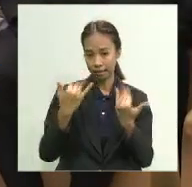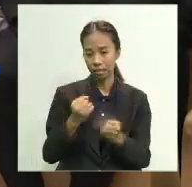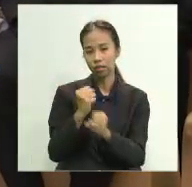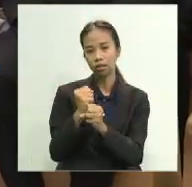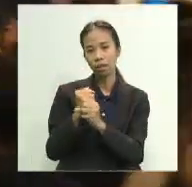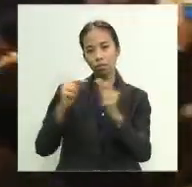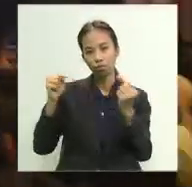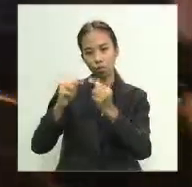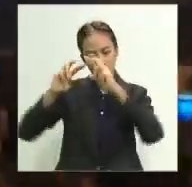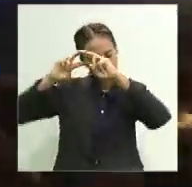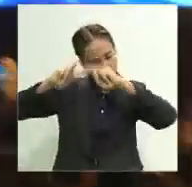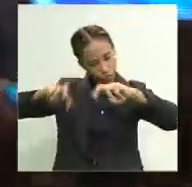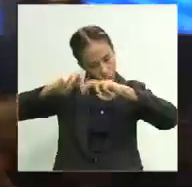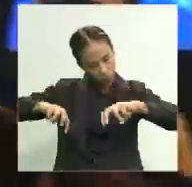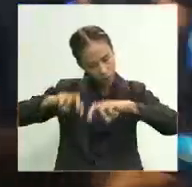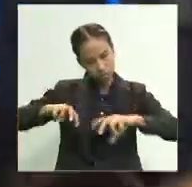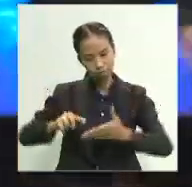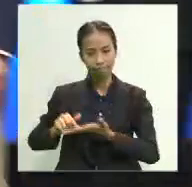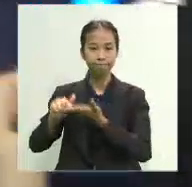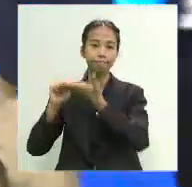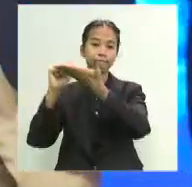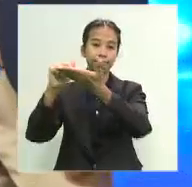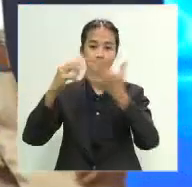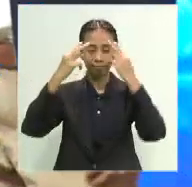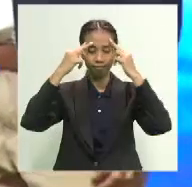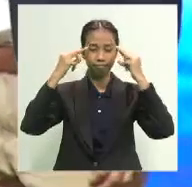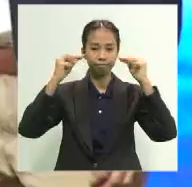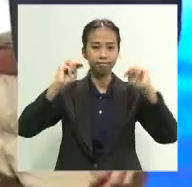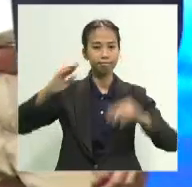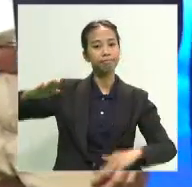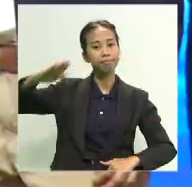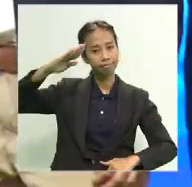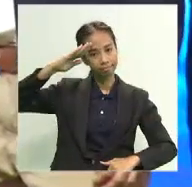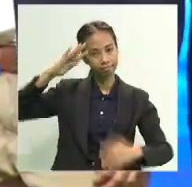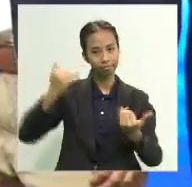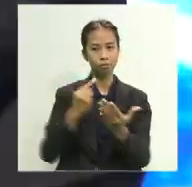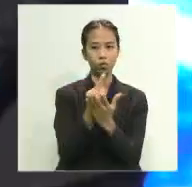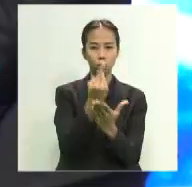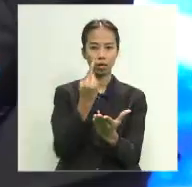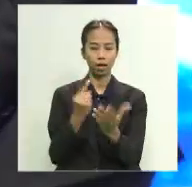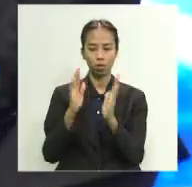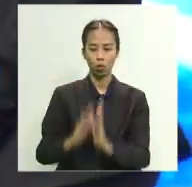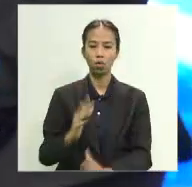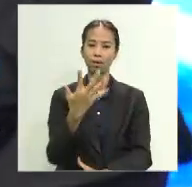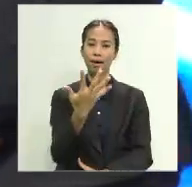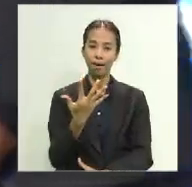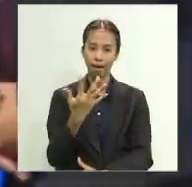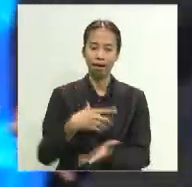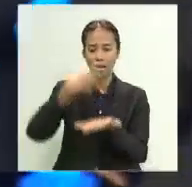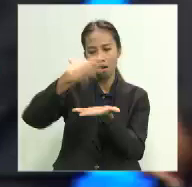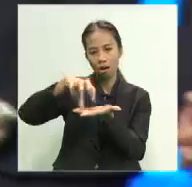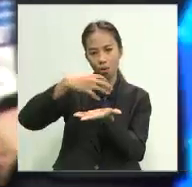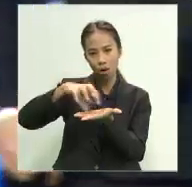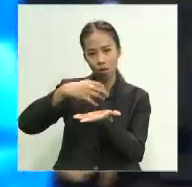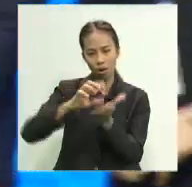วิจัยขั้นแนวหน้าต่อพลเอกประยุทธ์จันทร์โอชานายกรัฐมนตรีโดยมีตัวแทนนักวิทย์รุ่นใหม่5คนประกอบนำเสนอราย